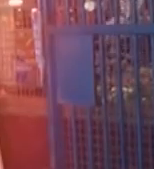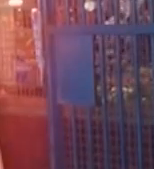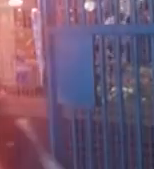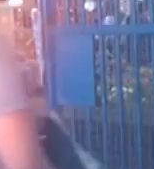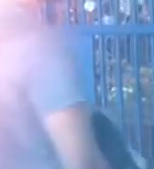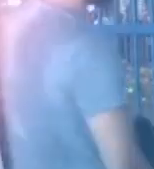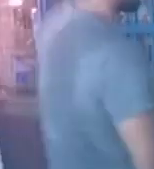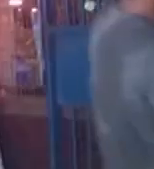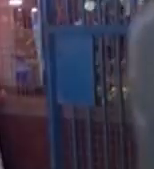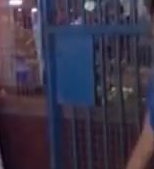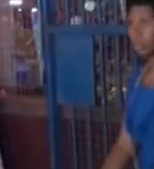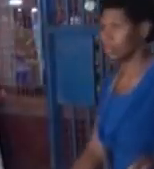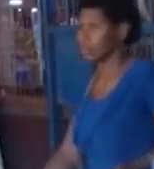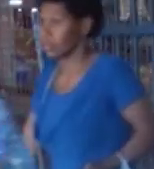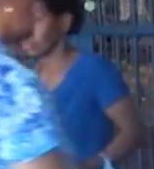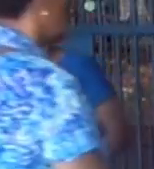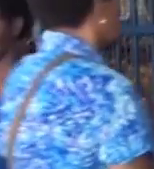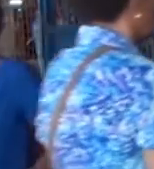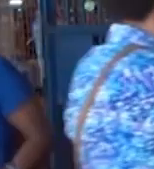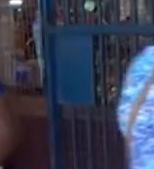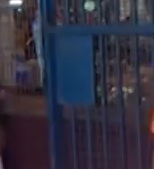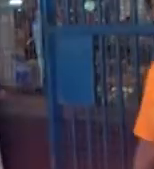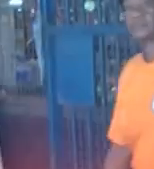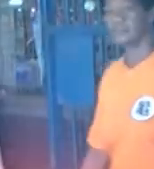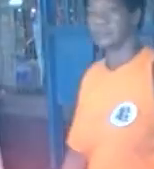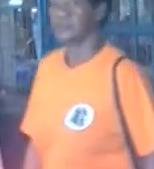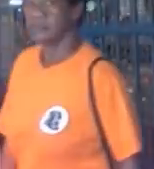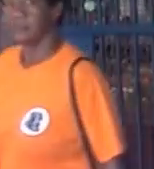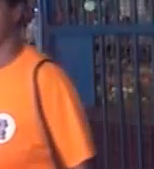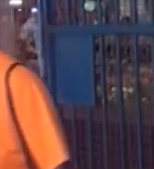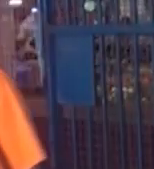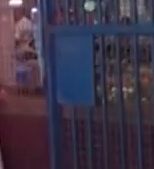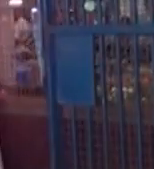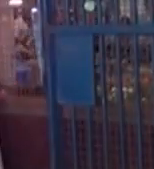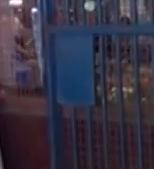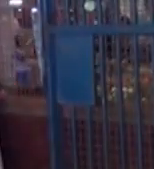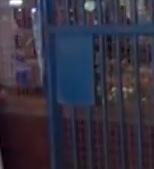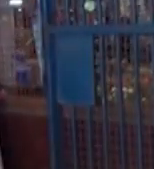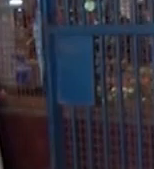कुमार साहब नायक है गोंगवा लुगु लटोका रेडियो फीजी 2 में